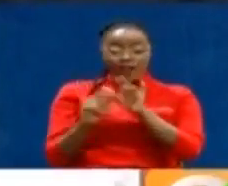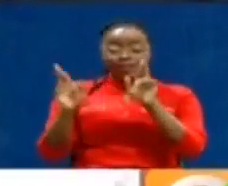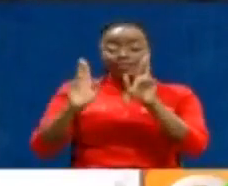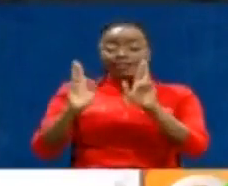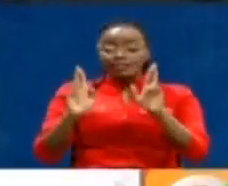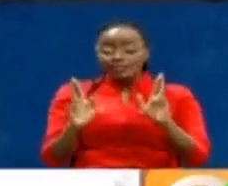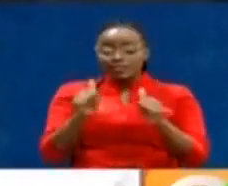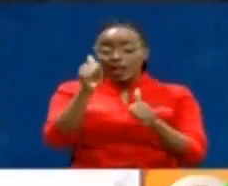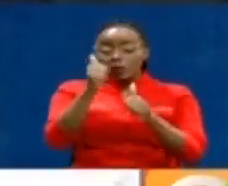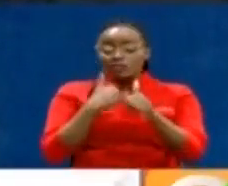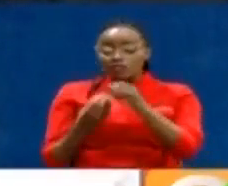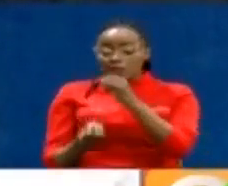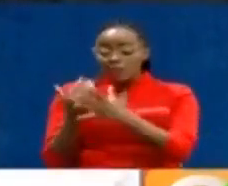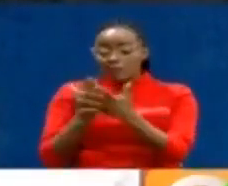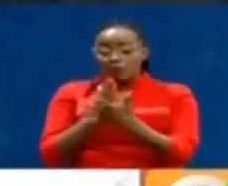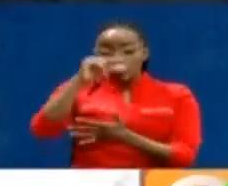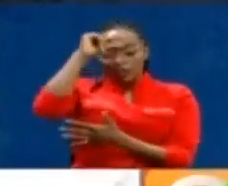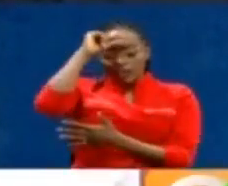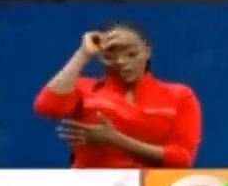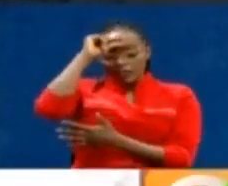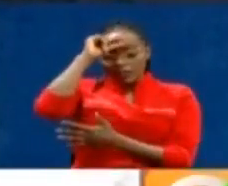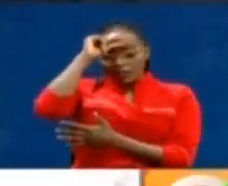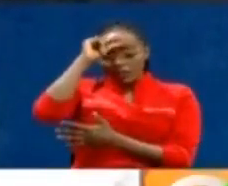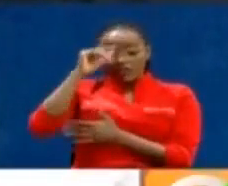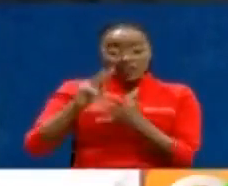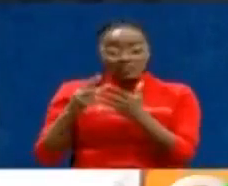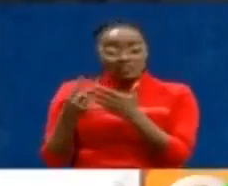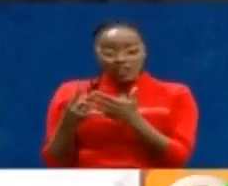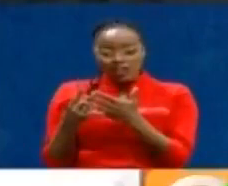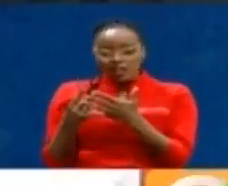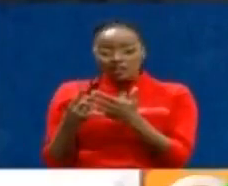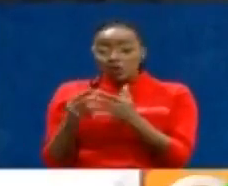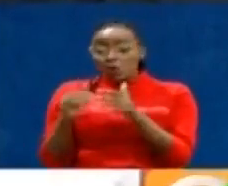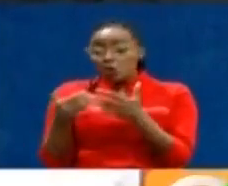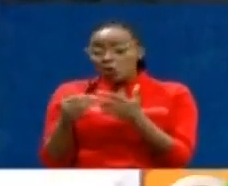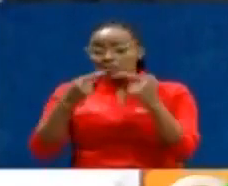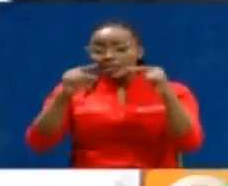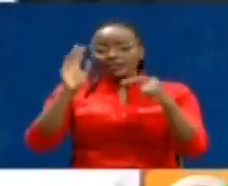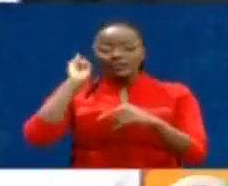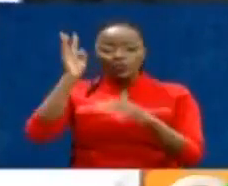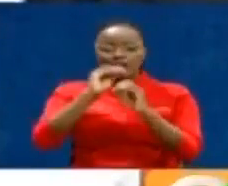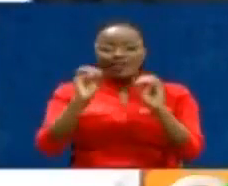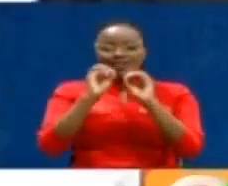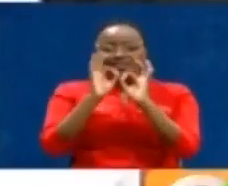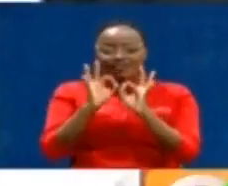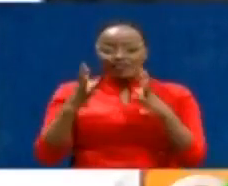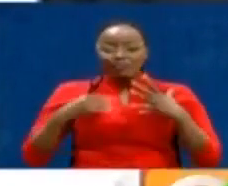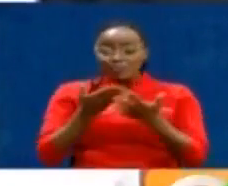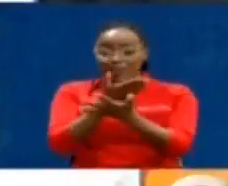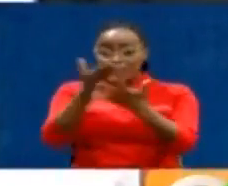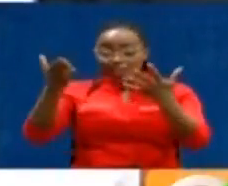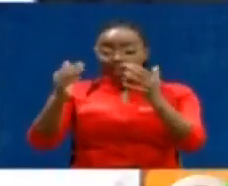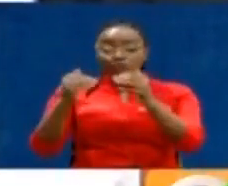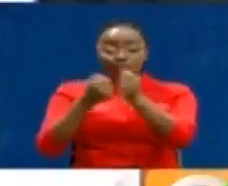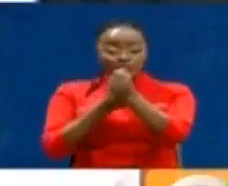matayarisho haya yote ambayo yamewekwa kabambe na serikali hayatafua dafu ikiwa mwananchi hatatembea na sisi.